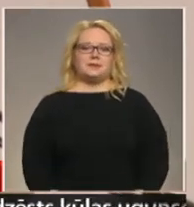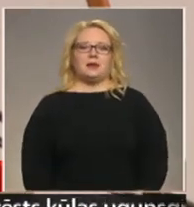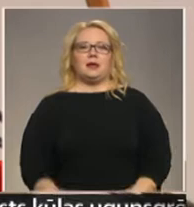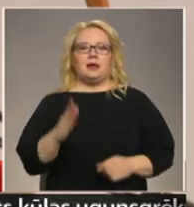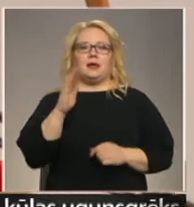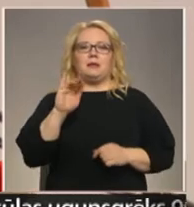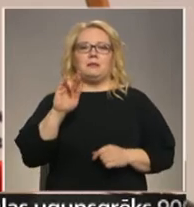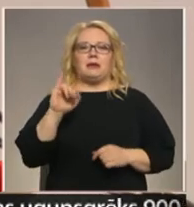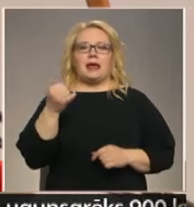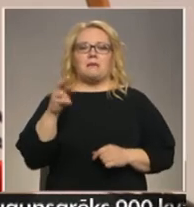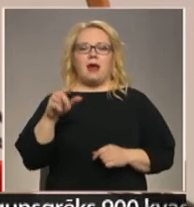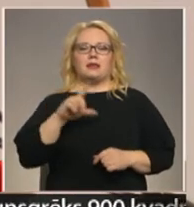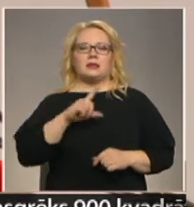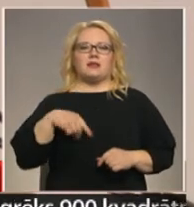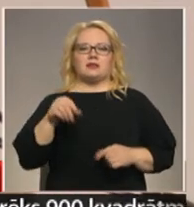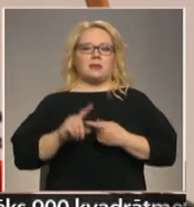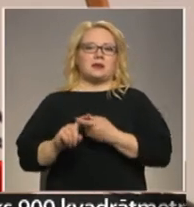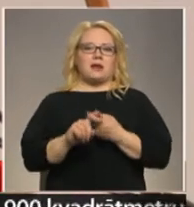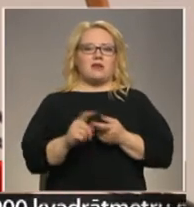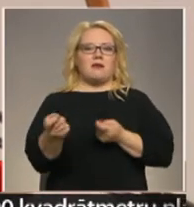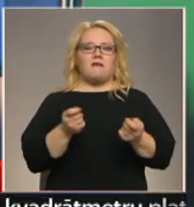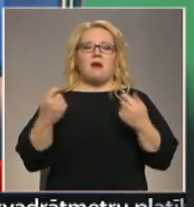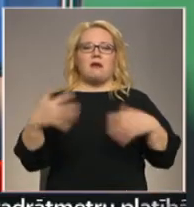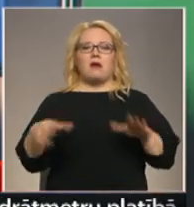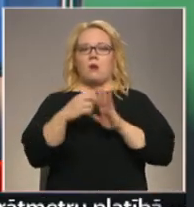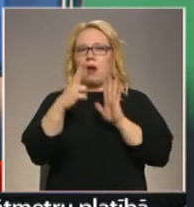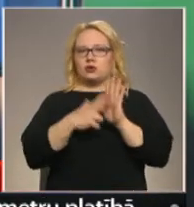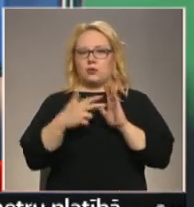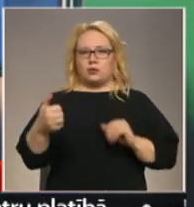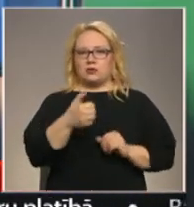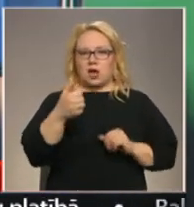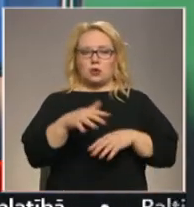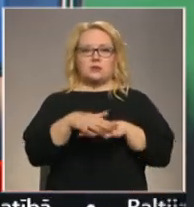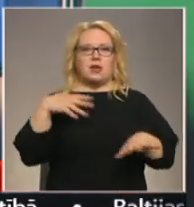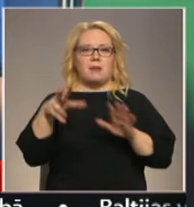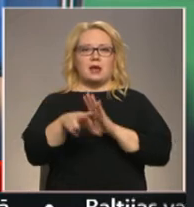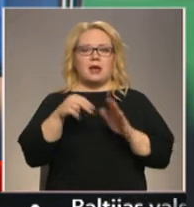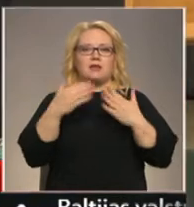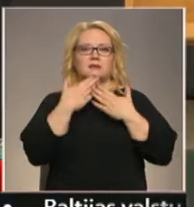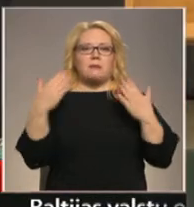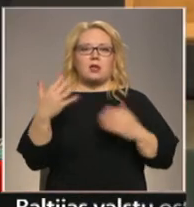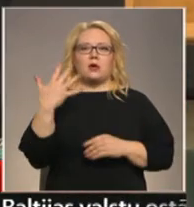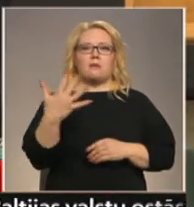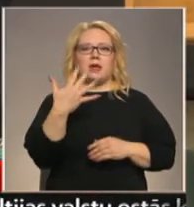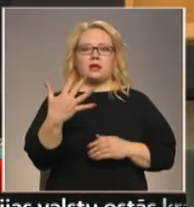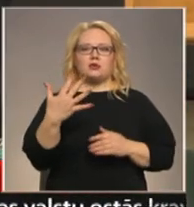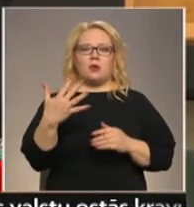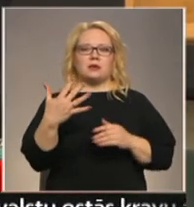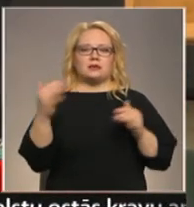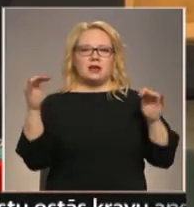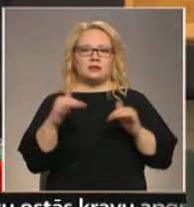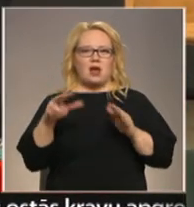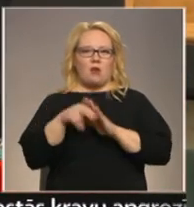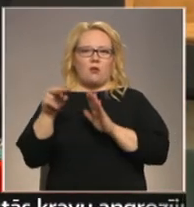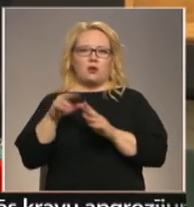Augusts Brigmanis Latvijas zemnieku savienību vada jau 18 gadus un saimā ievēlēts pēdējos 5 sasaukumos pēc